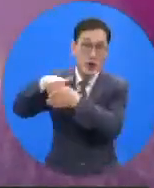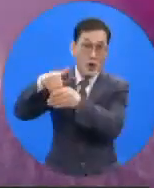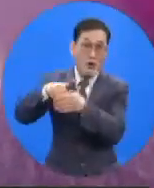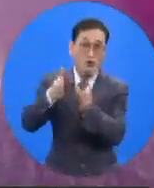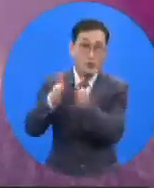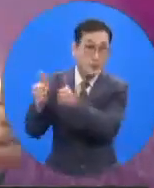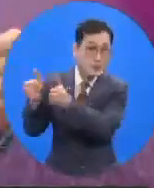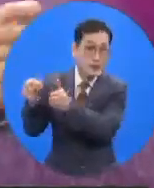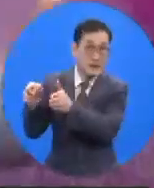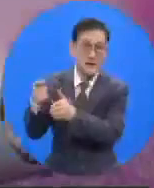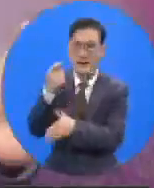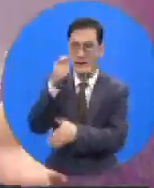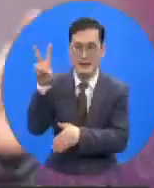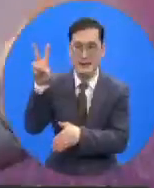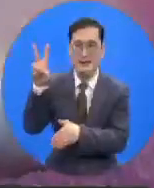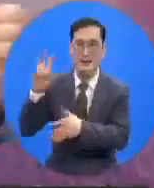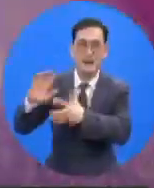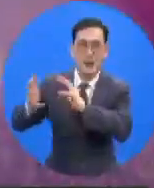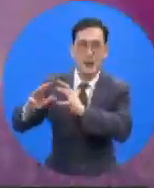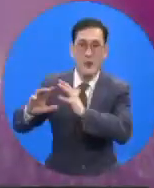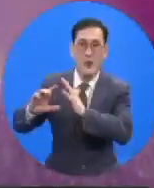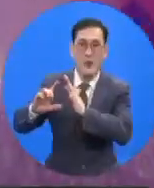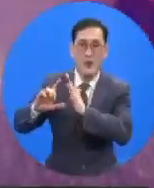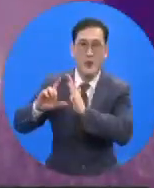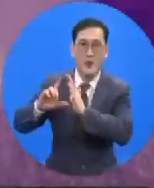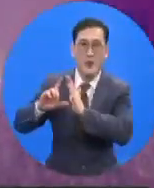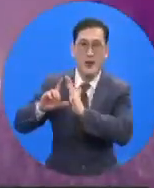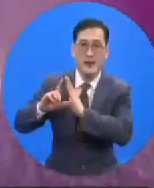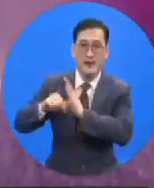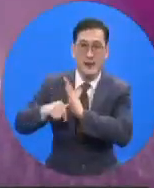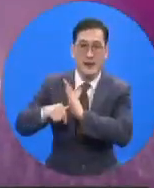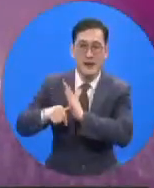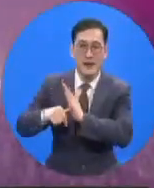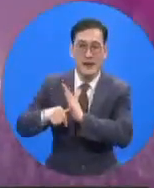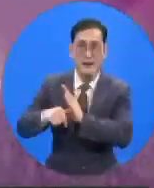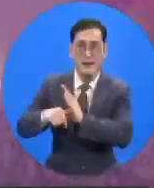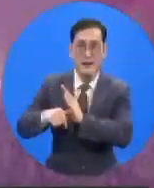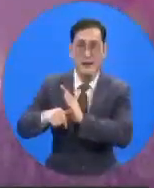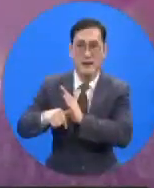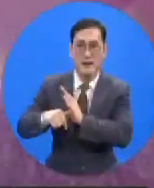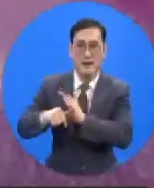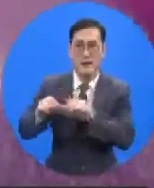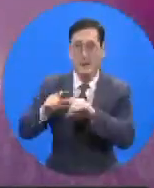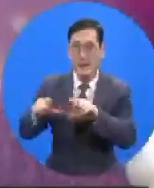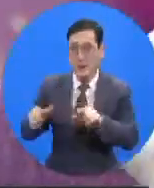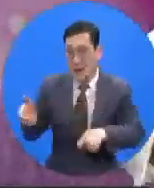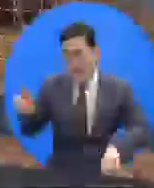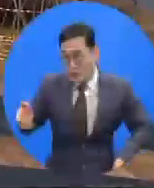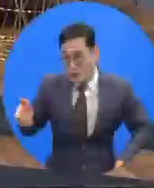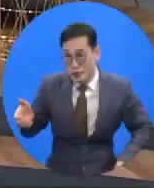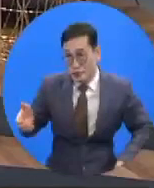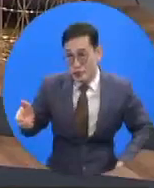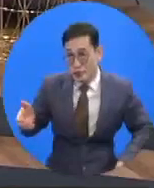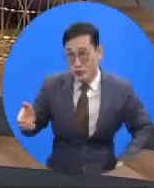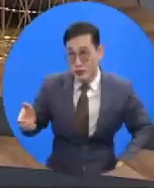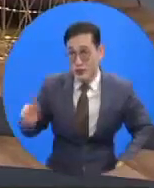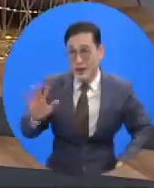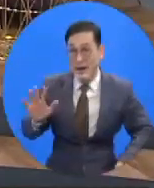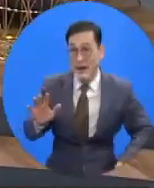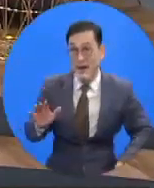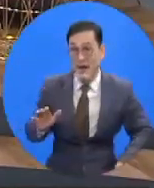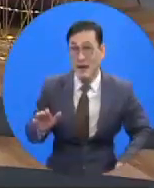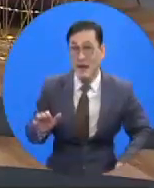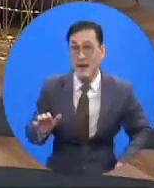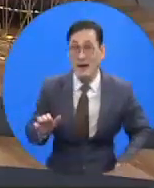나와서 지금 예컨데 저랑 장영주 수가 이제 총선 라이벌이 에요 그러면 보통 악수 하잖아요 근데 앞서 안하고 이렇게 해서 이렇게